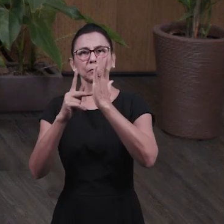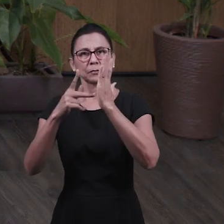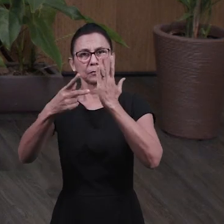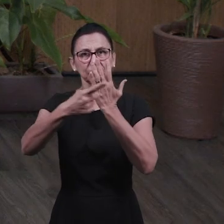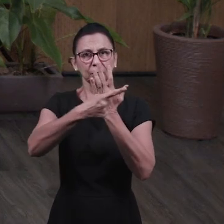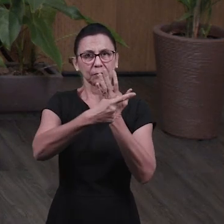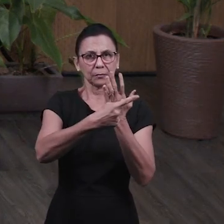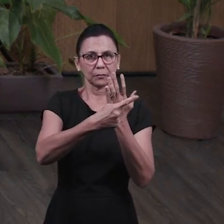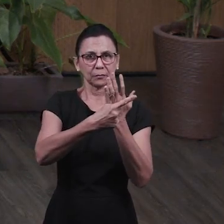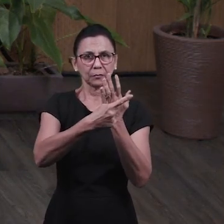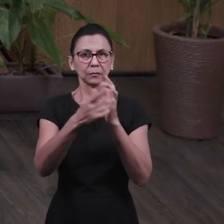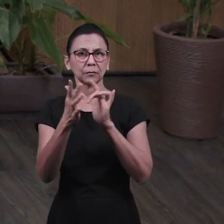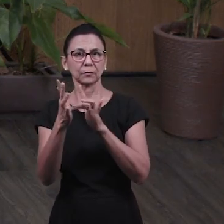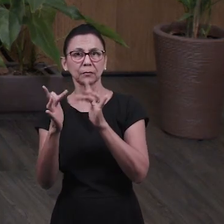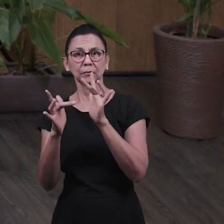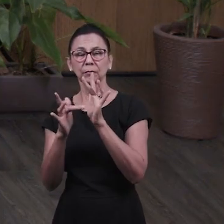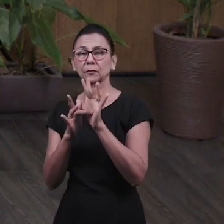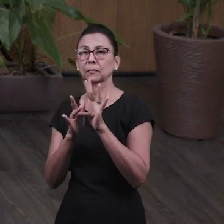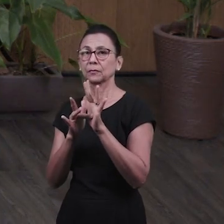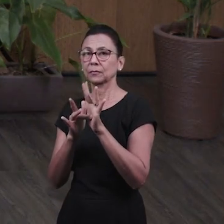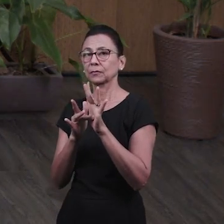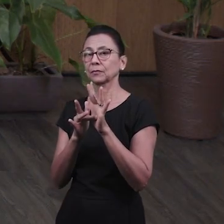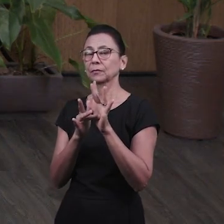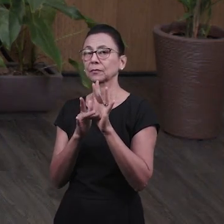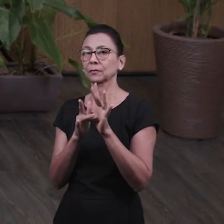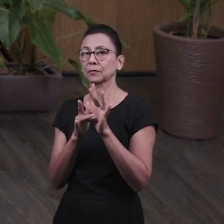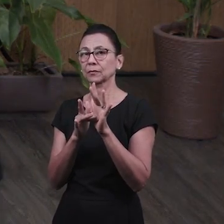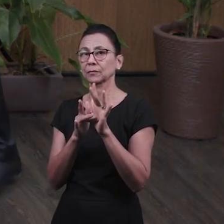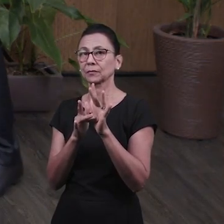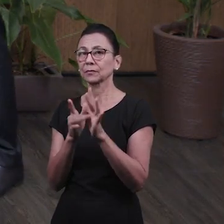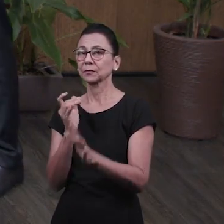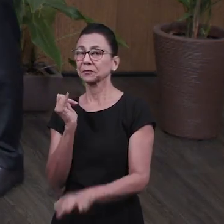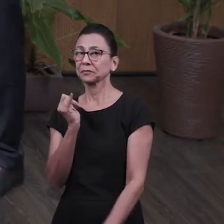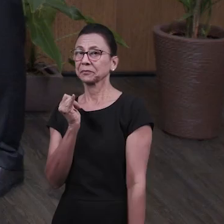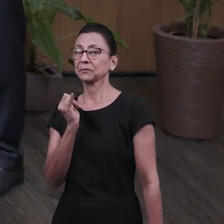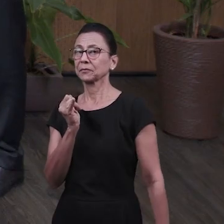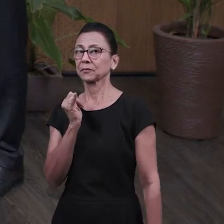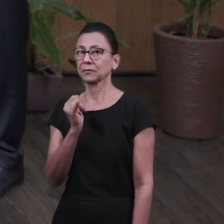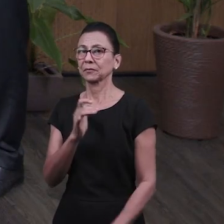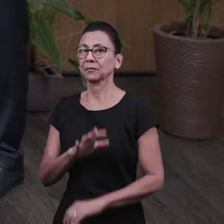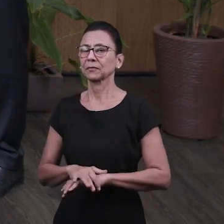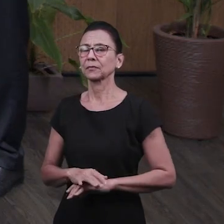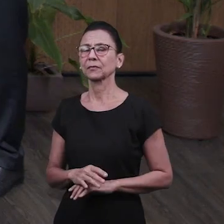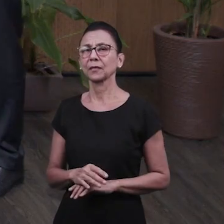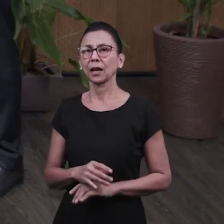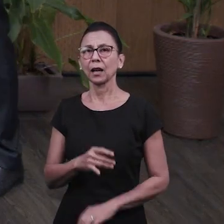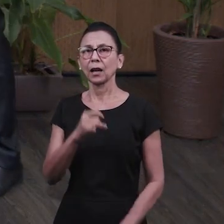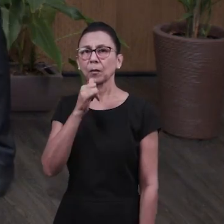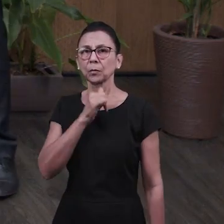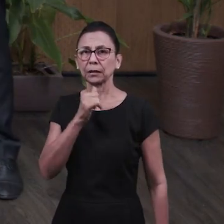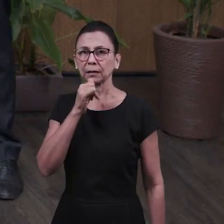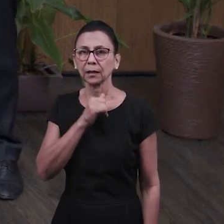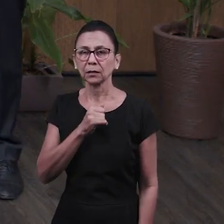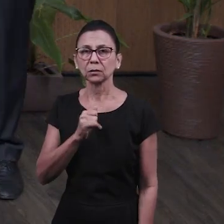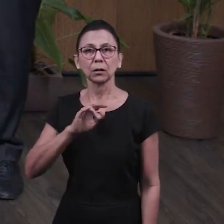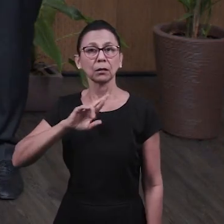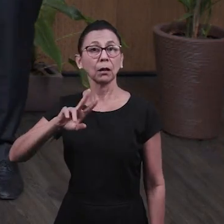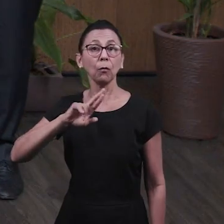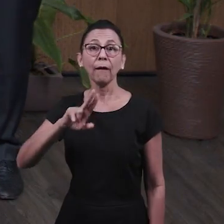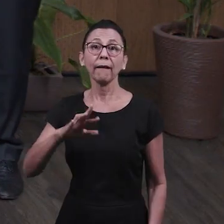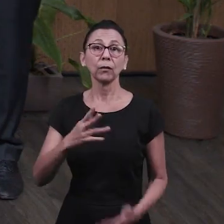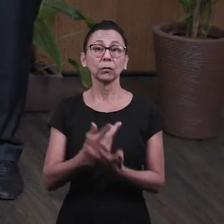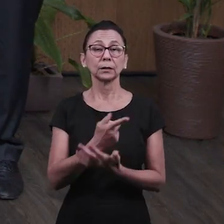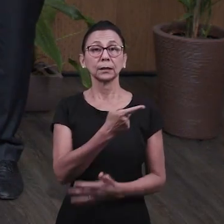semeur, racontée par le Seigneur Jésus, est comme si c'était donc